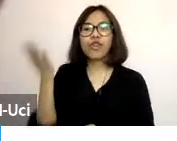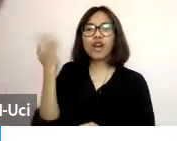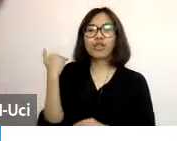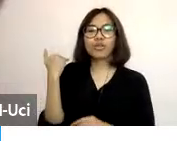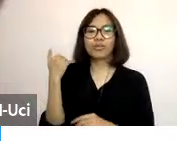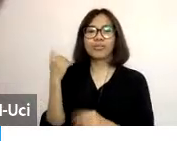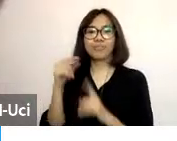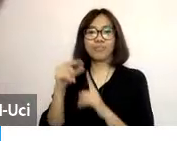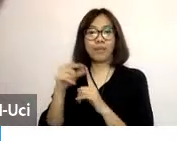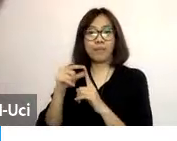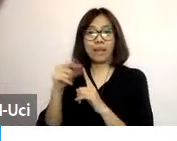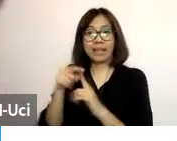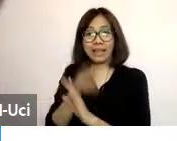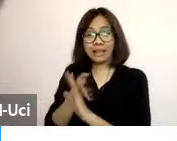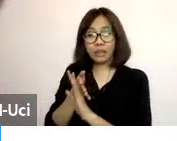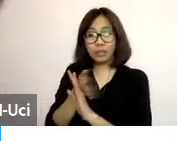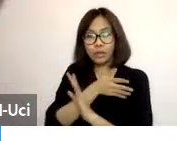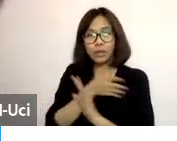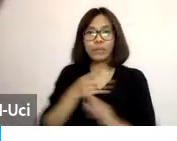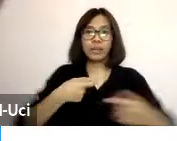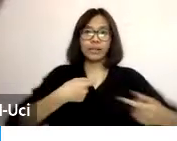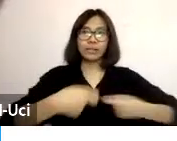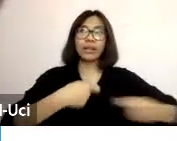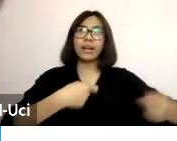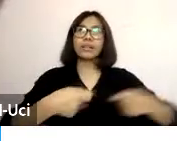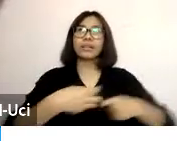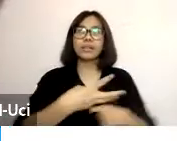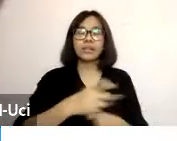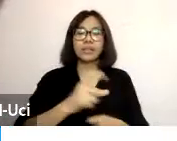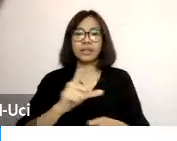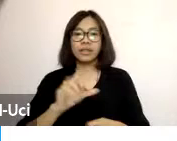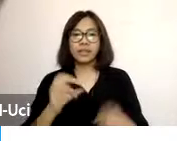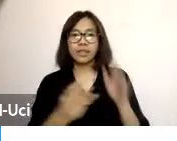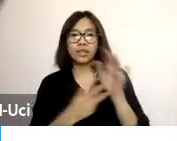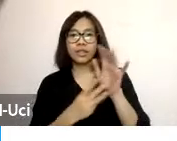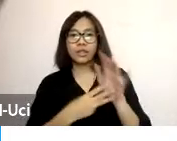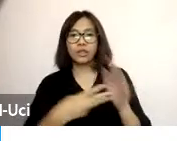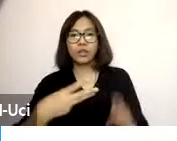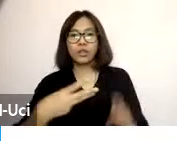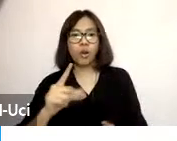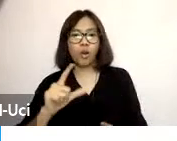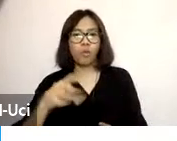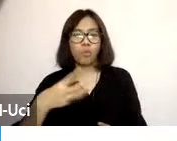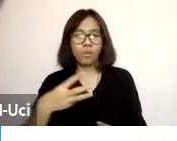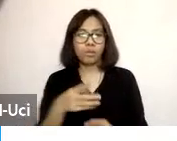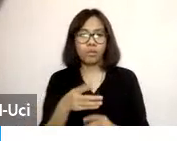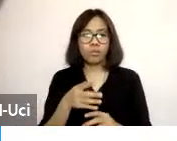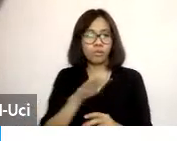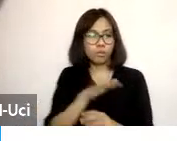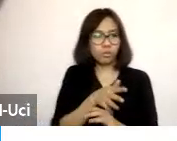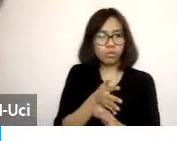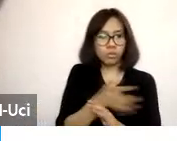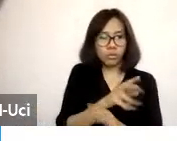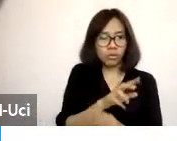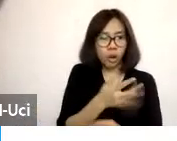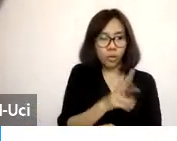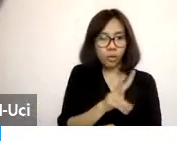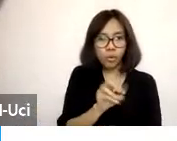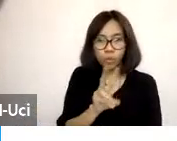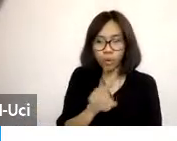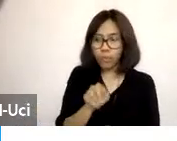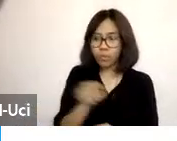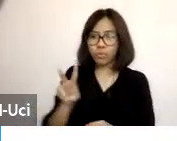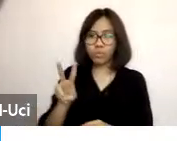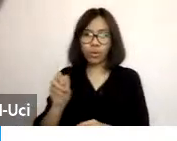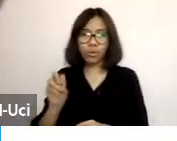sebelumnya bahwa transaksi ini e-commerce di Indonesia itu meningkat tajam atau debit jam dari 20 hingga 2001 tentu